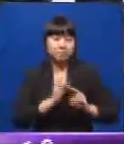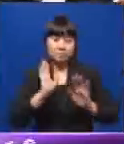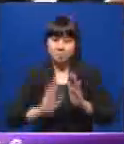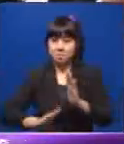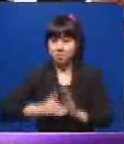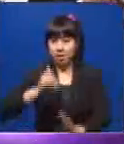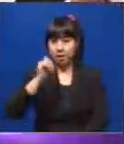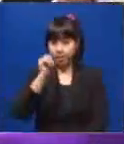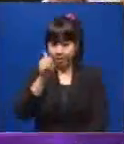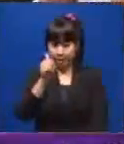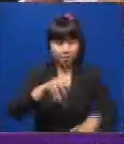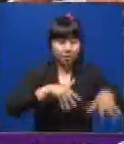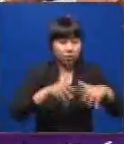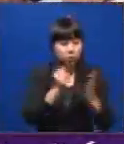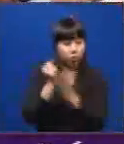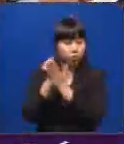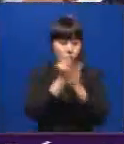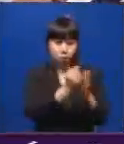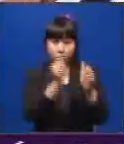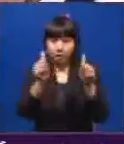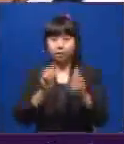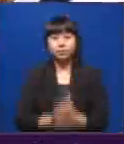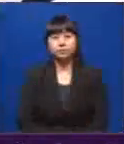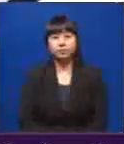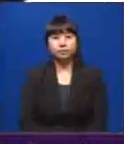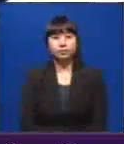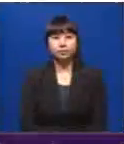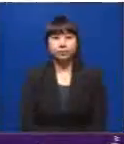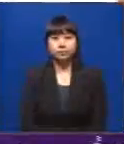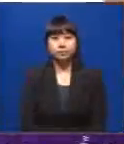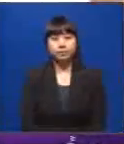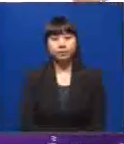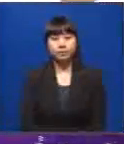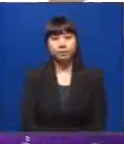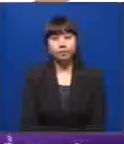เร็จและเป็นที่พึ่งของประชาชนได้